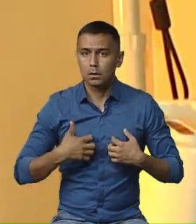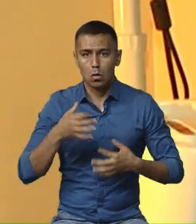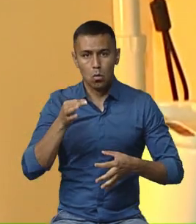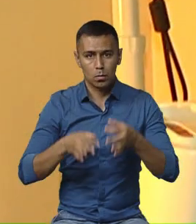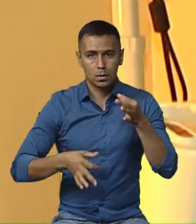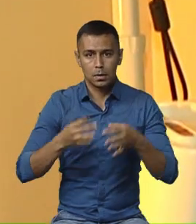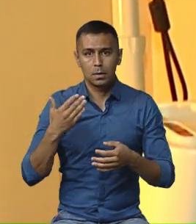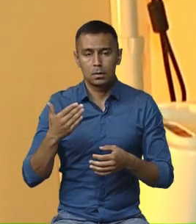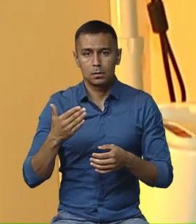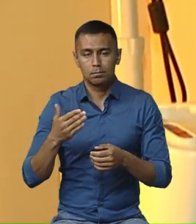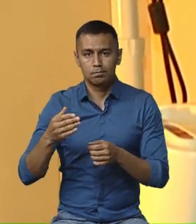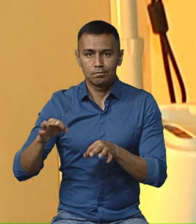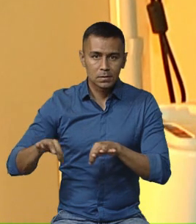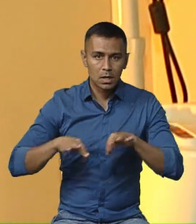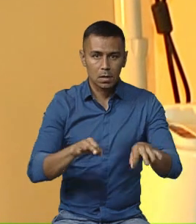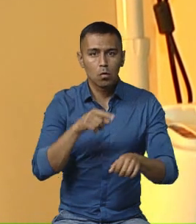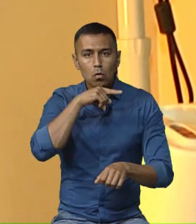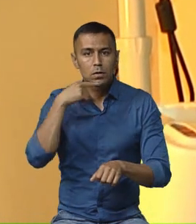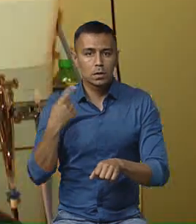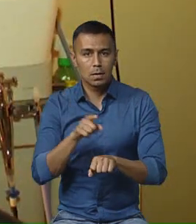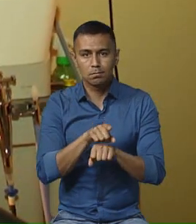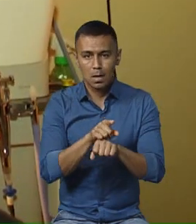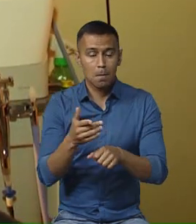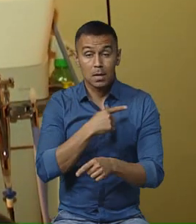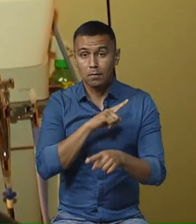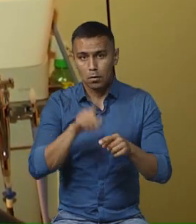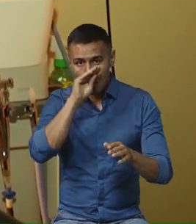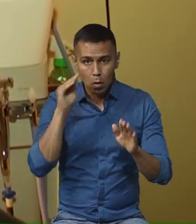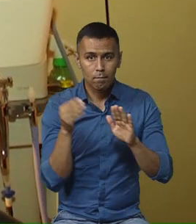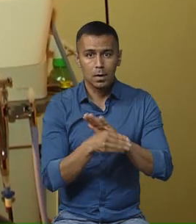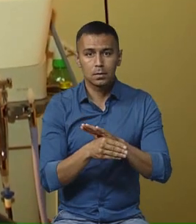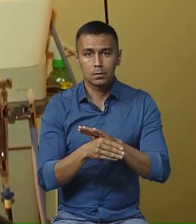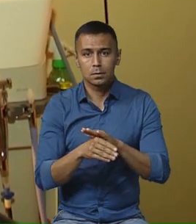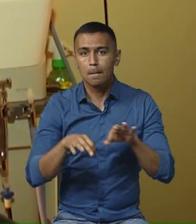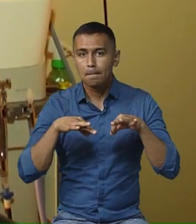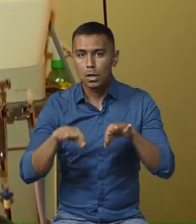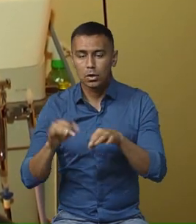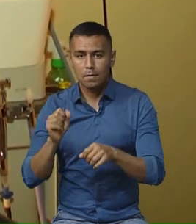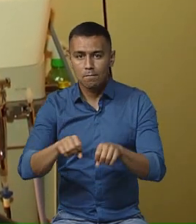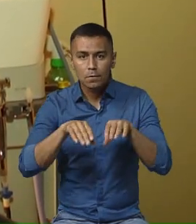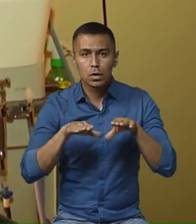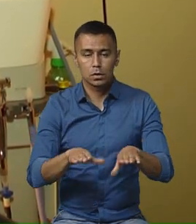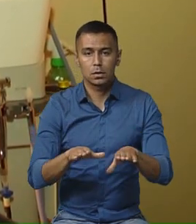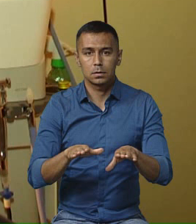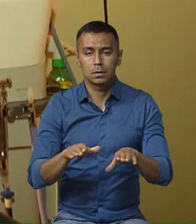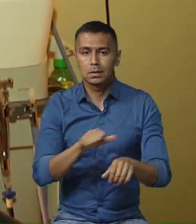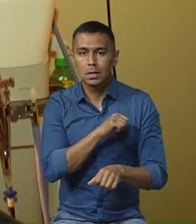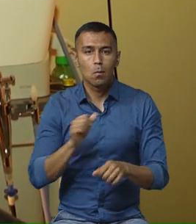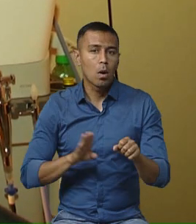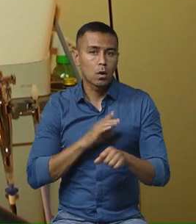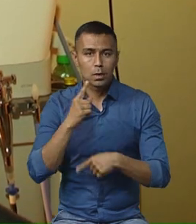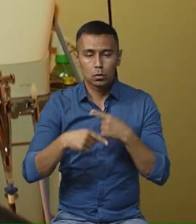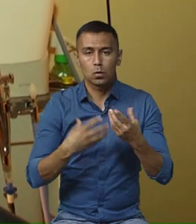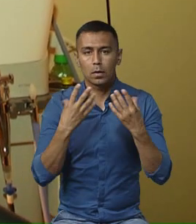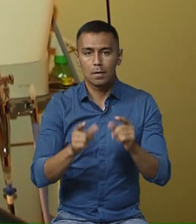обстріли. Заїхав російський БТР. І ми бігом поховалися, поховали машини і вирішили з самого ранку наступного